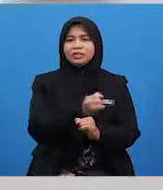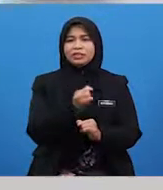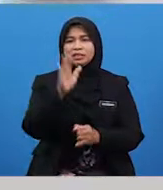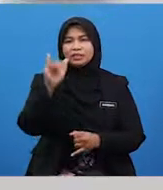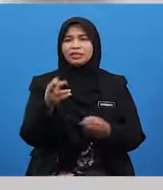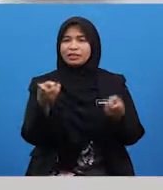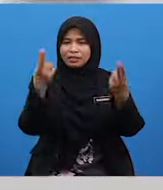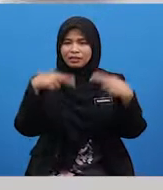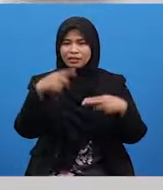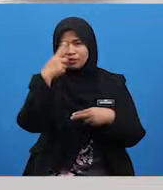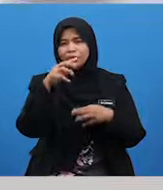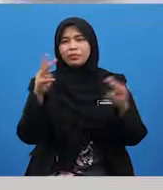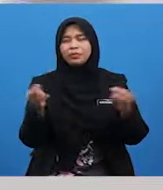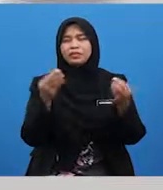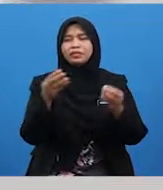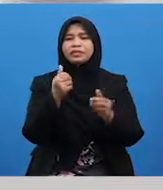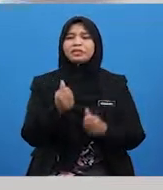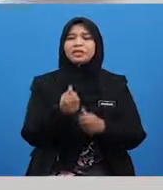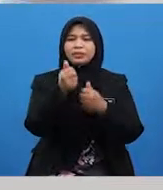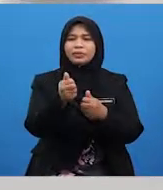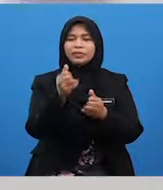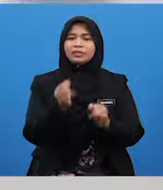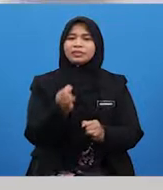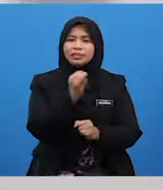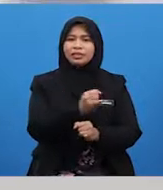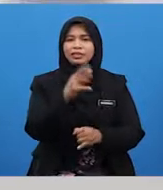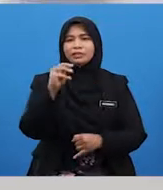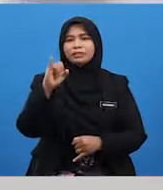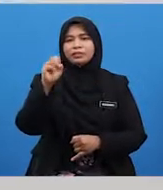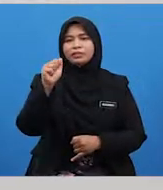majlis anugerah kejiranan misali. Soalan kedua,